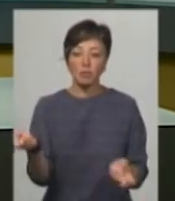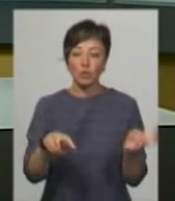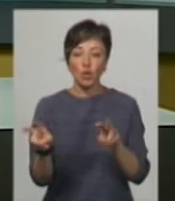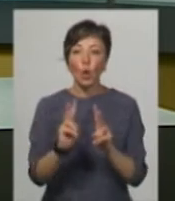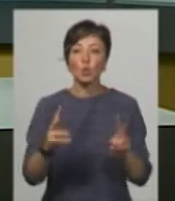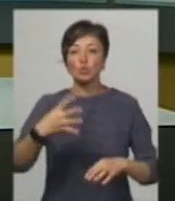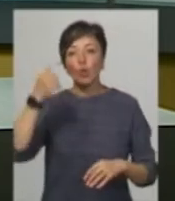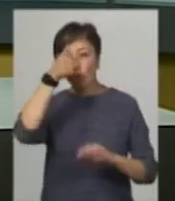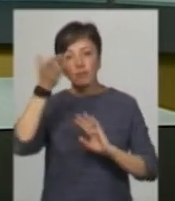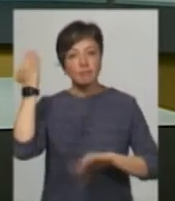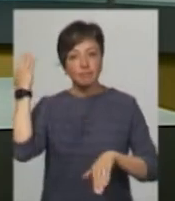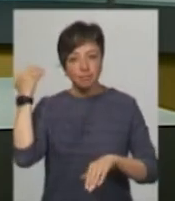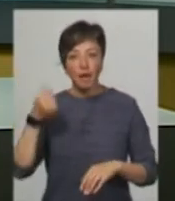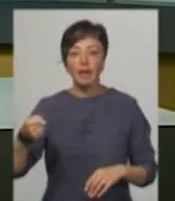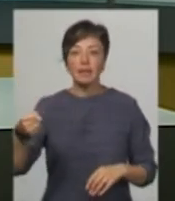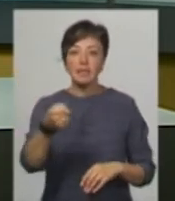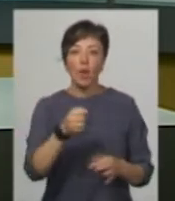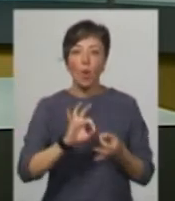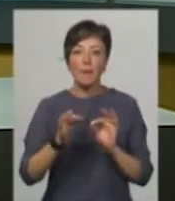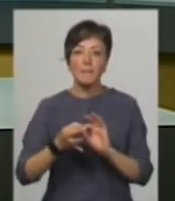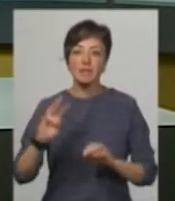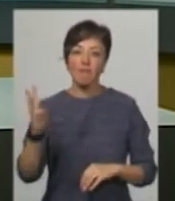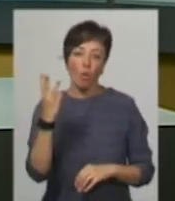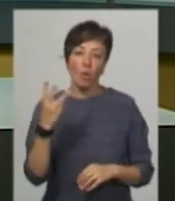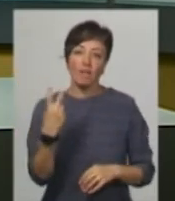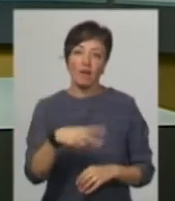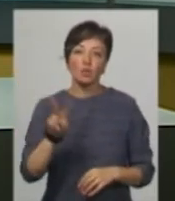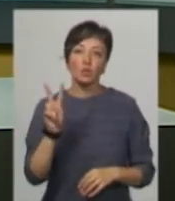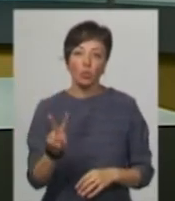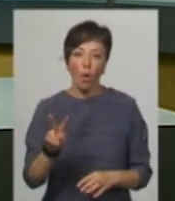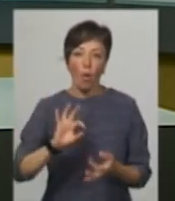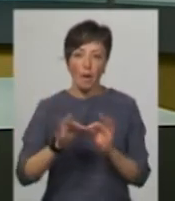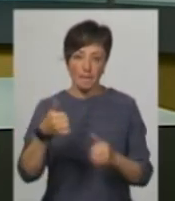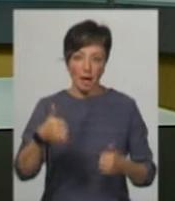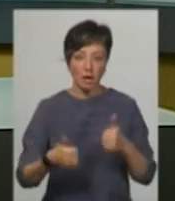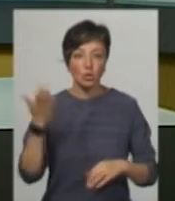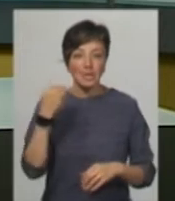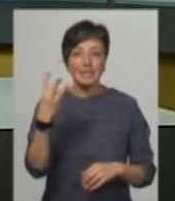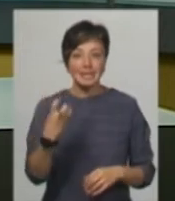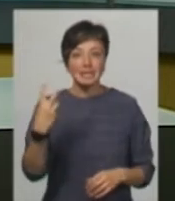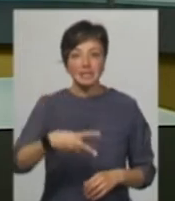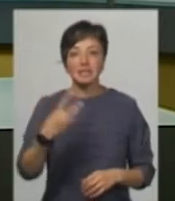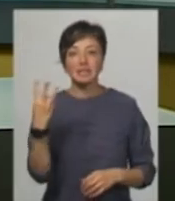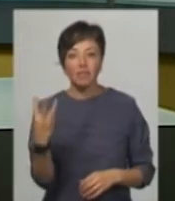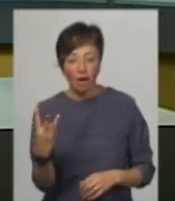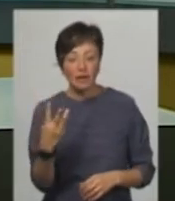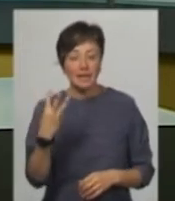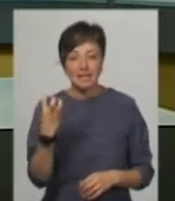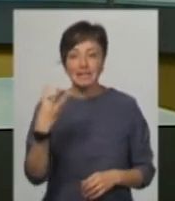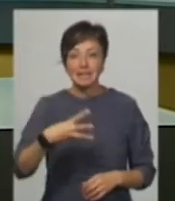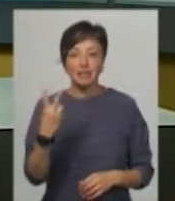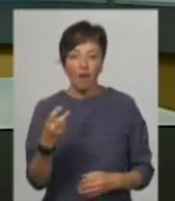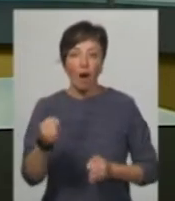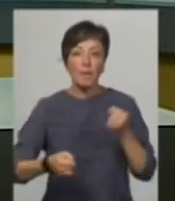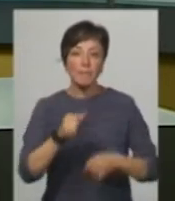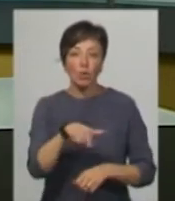хто 40 років тому несли олімпійський вогонь 22-ї Олімпіади. Тоді 332 бігуни з Хмельницького були задіяні